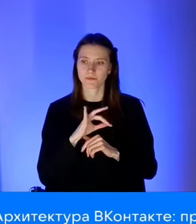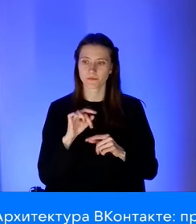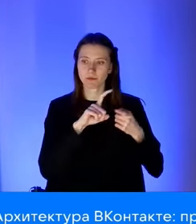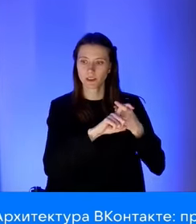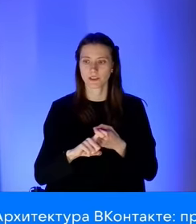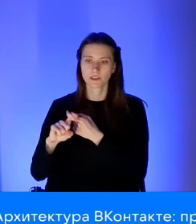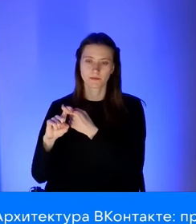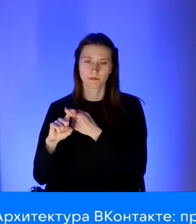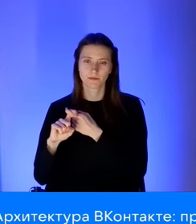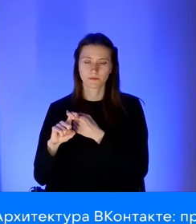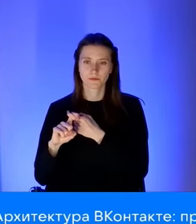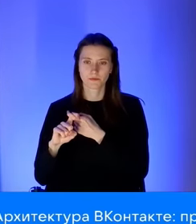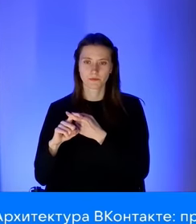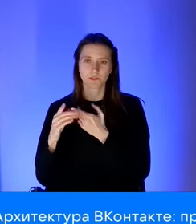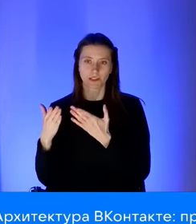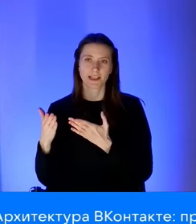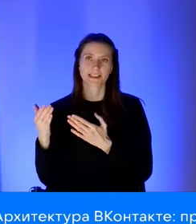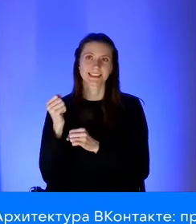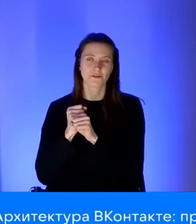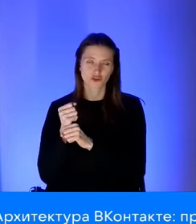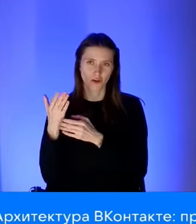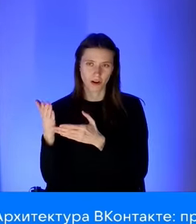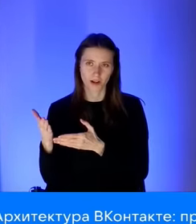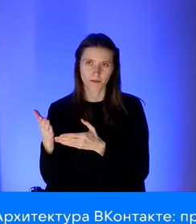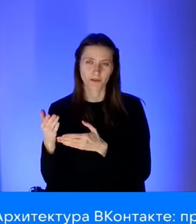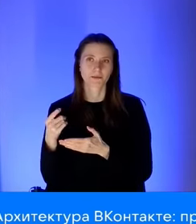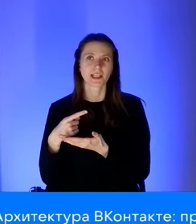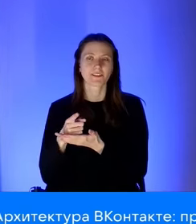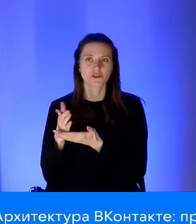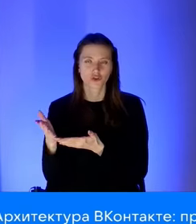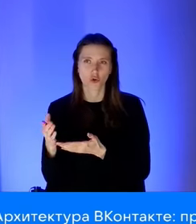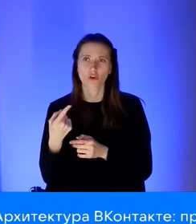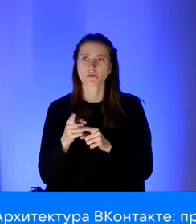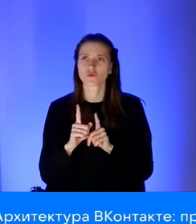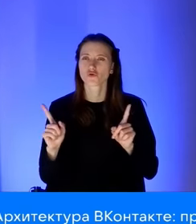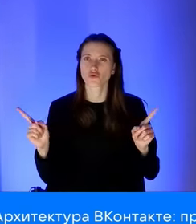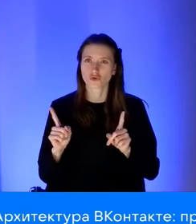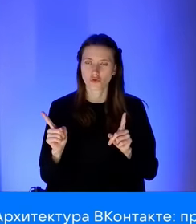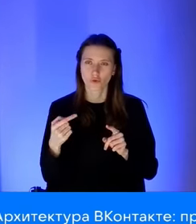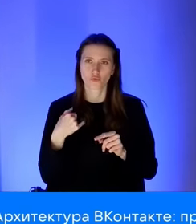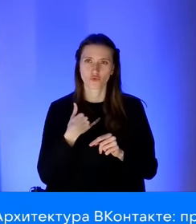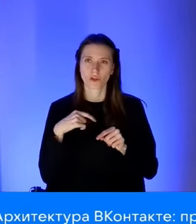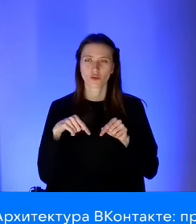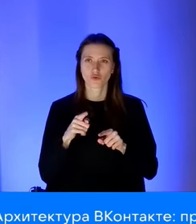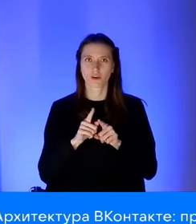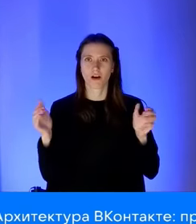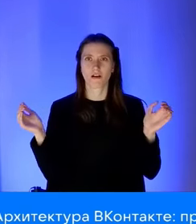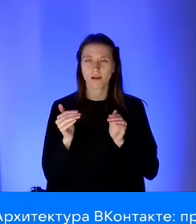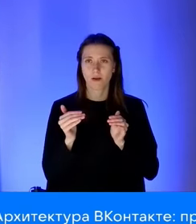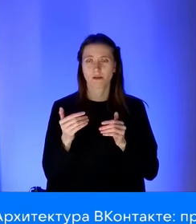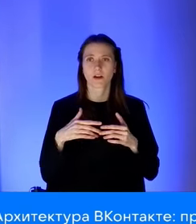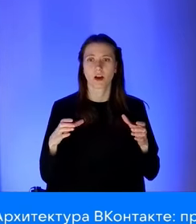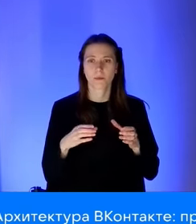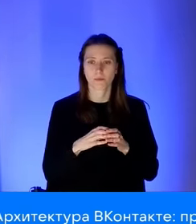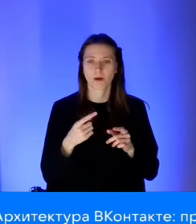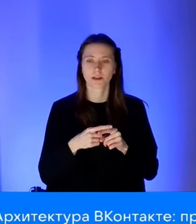непосредственно движки что же такое движки Ну в общем у нас достаточно камерная компания поэтому можно говорить что это